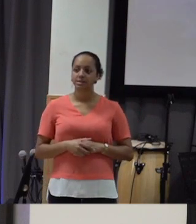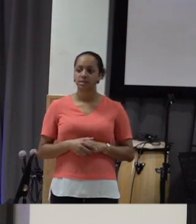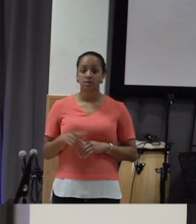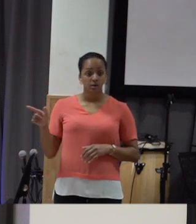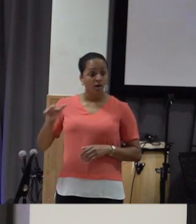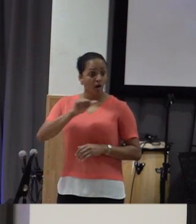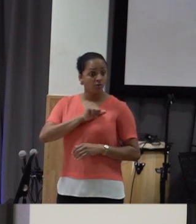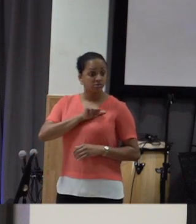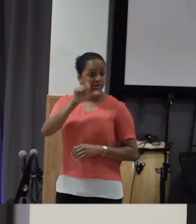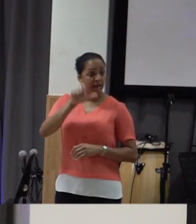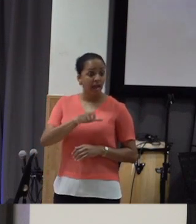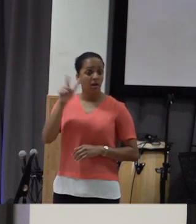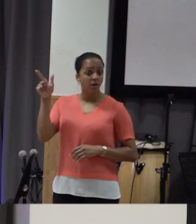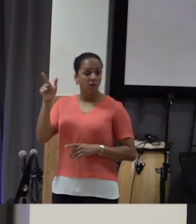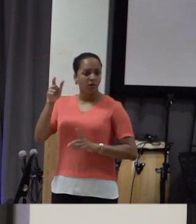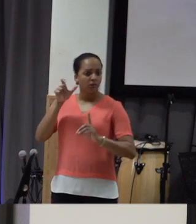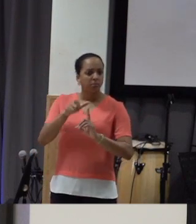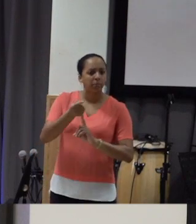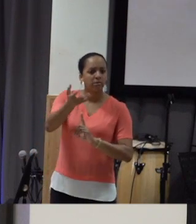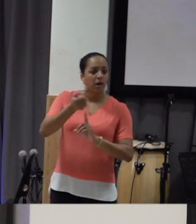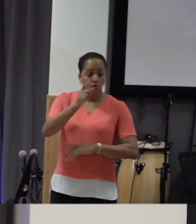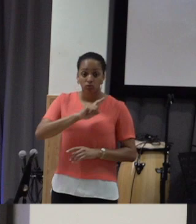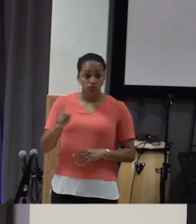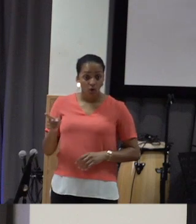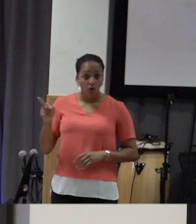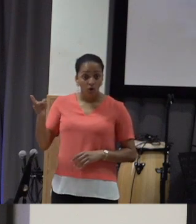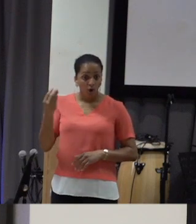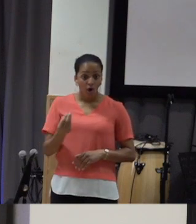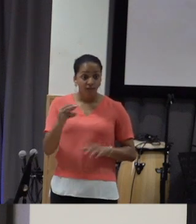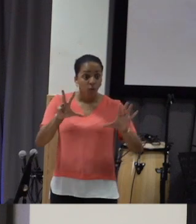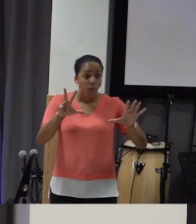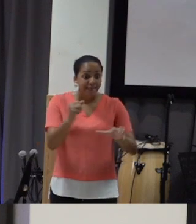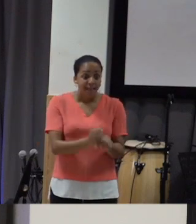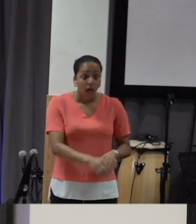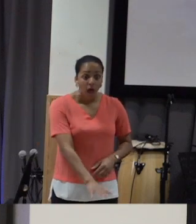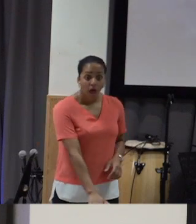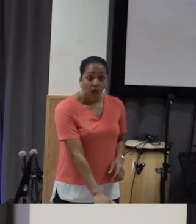ancien, ce n'était pas un prédicateur, ce n'était pas un docteur, c'était un enfant de 8 ans.